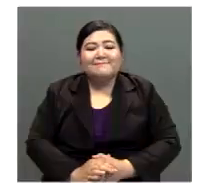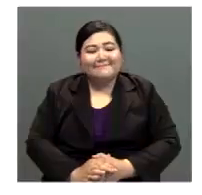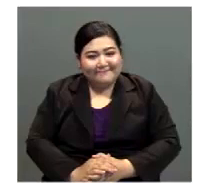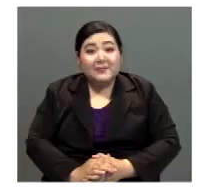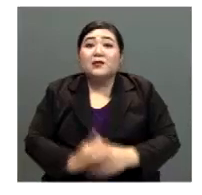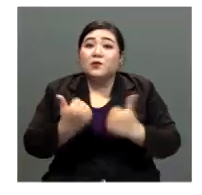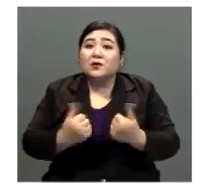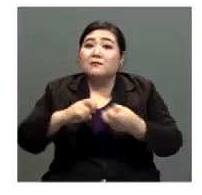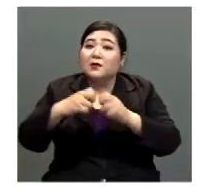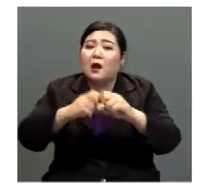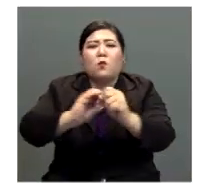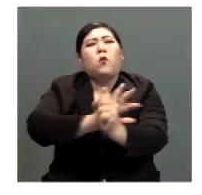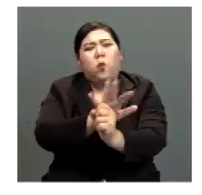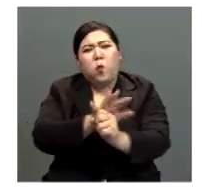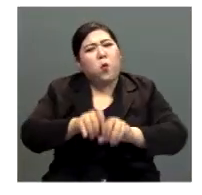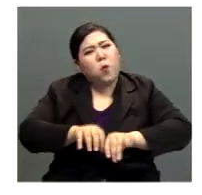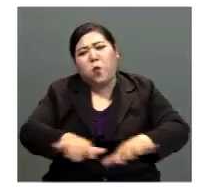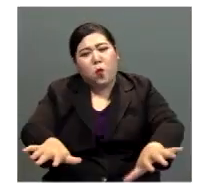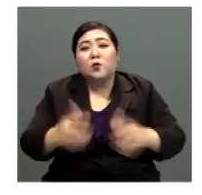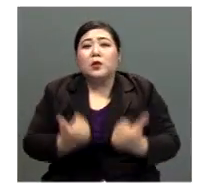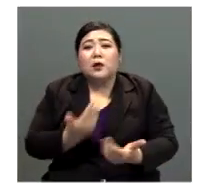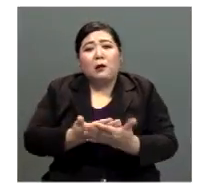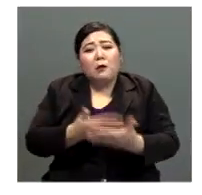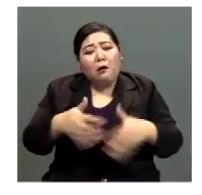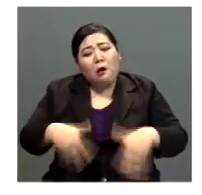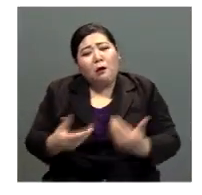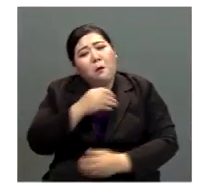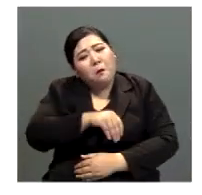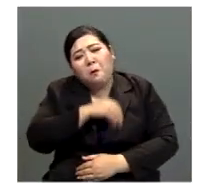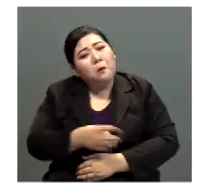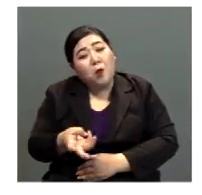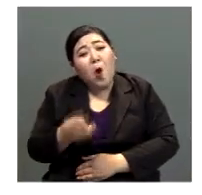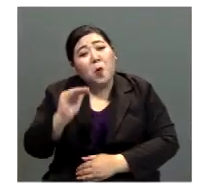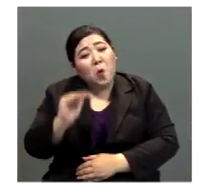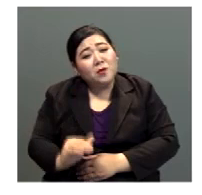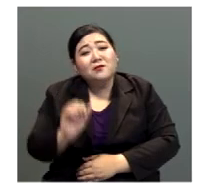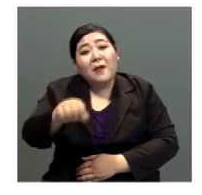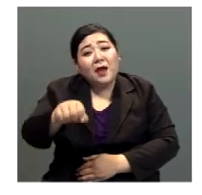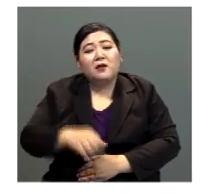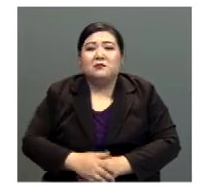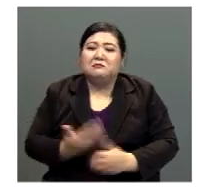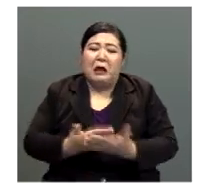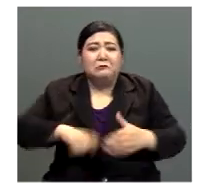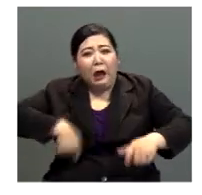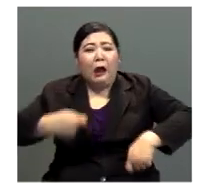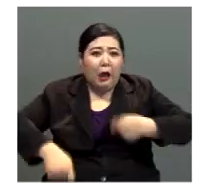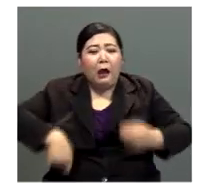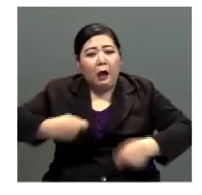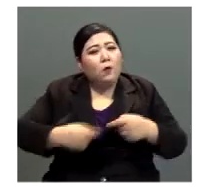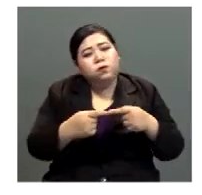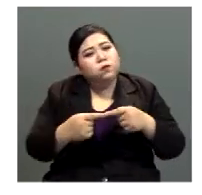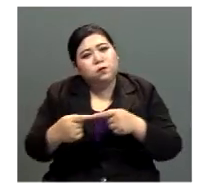ู้ชมคะในช่วงวิกฤตโควิด -19 แบบนี้รายรับคงน้อยลงกันหลายบ้านเลยใช่ไหมคะในขณะที่รายจ่ายเองก็ยังคงมีอ